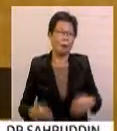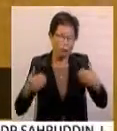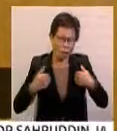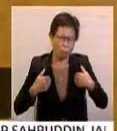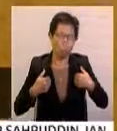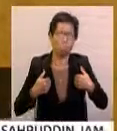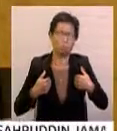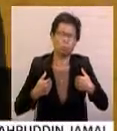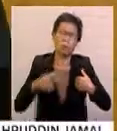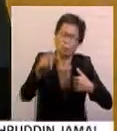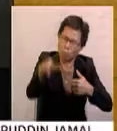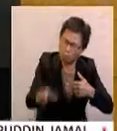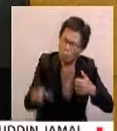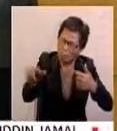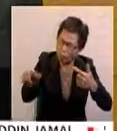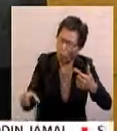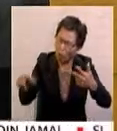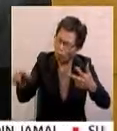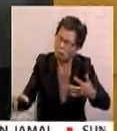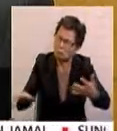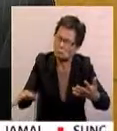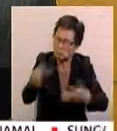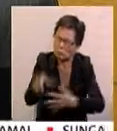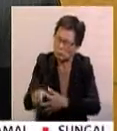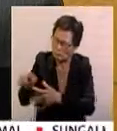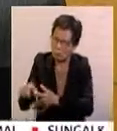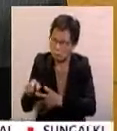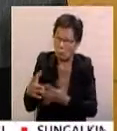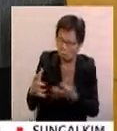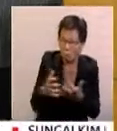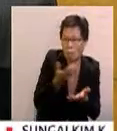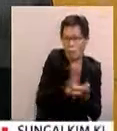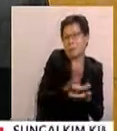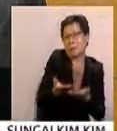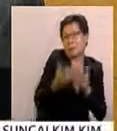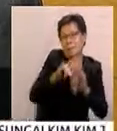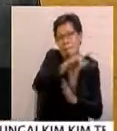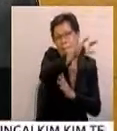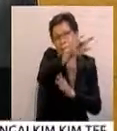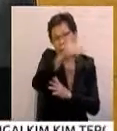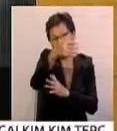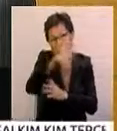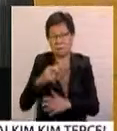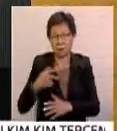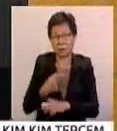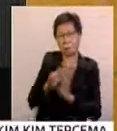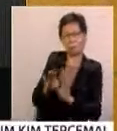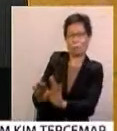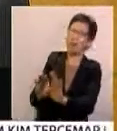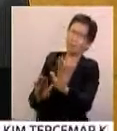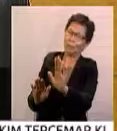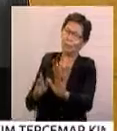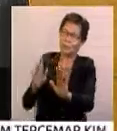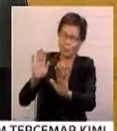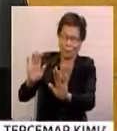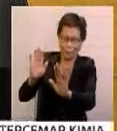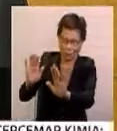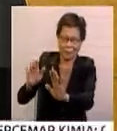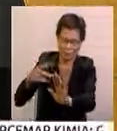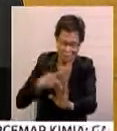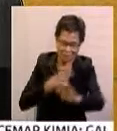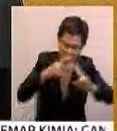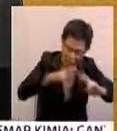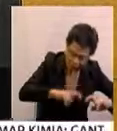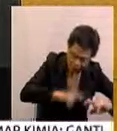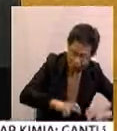pihak-pihak tertentu yang ingin membeli emas. Jadi kita tidak tolak. Kita nak kaji sama ada